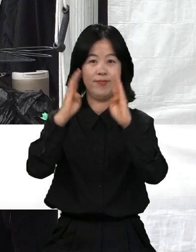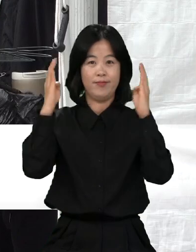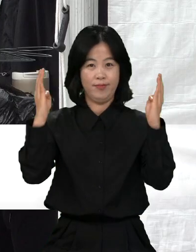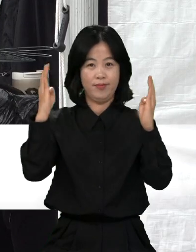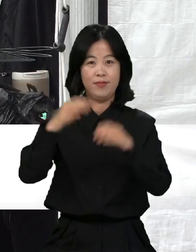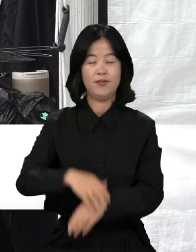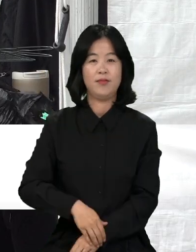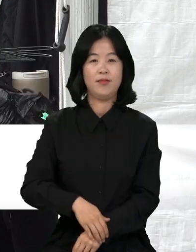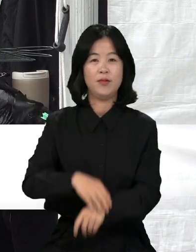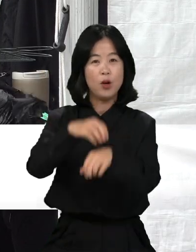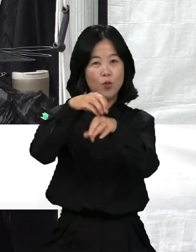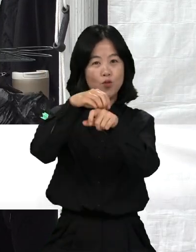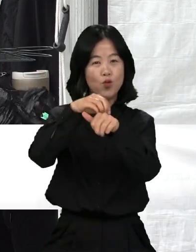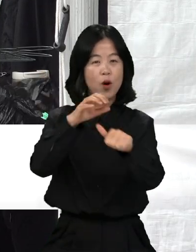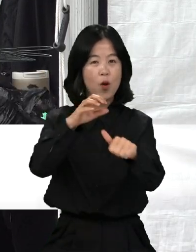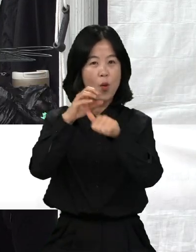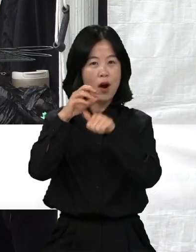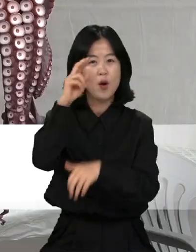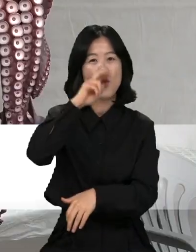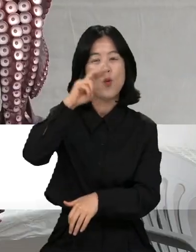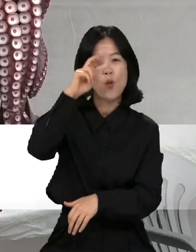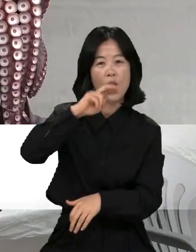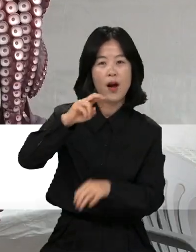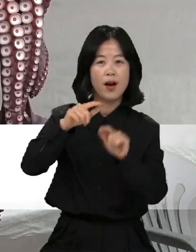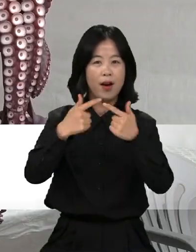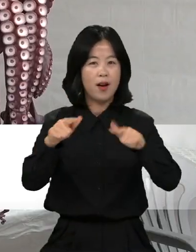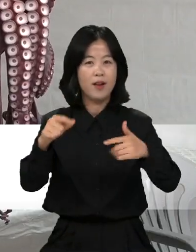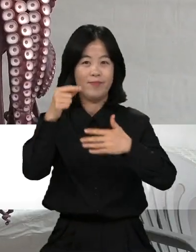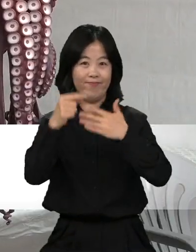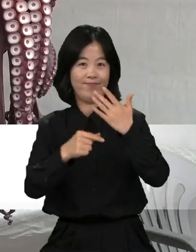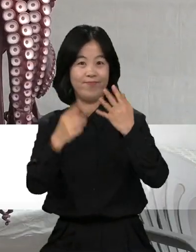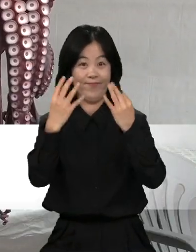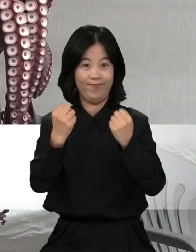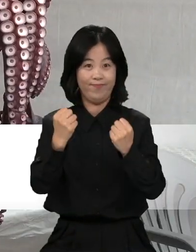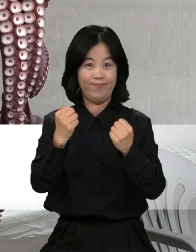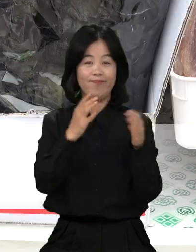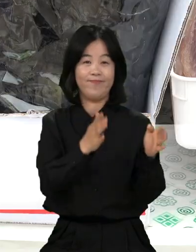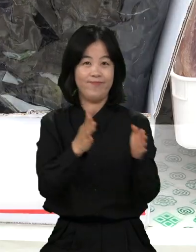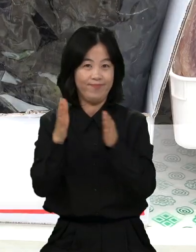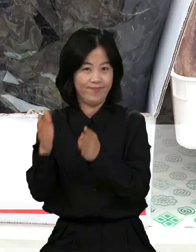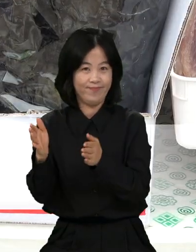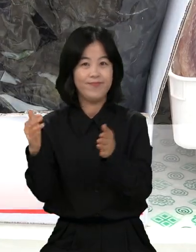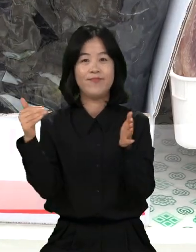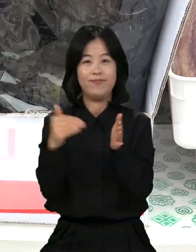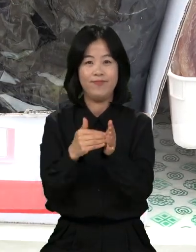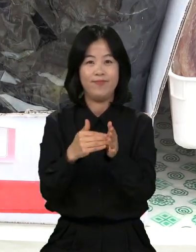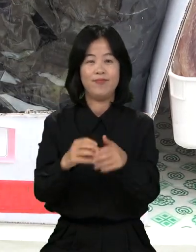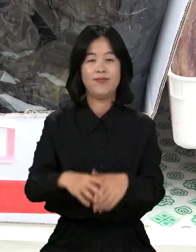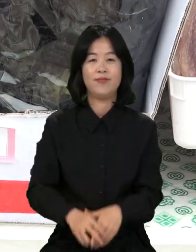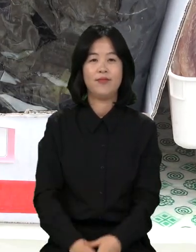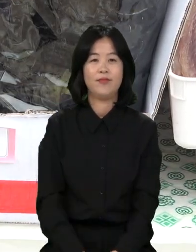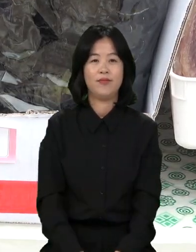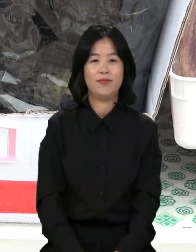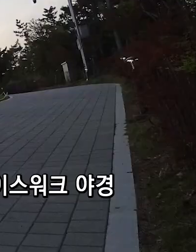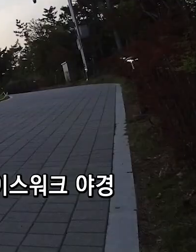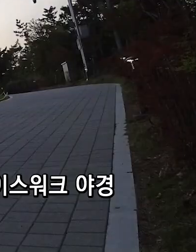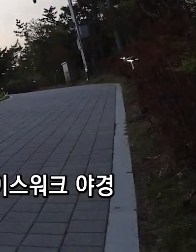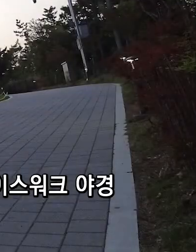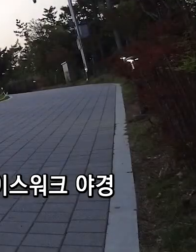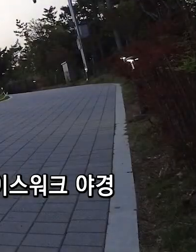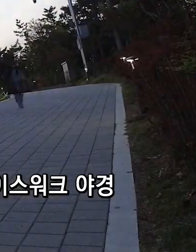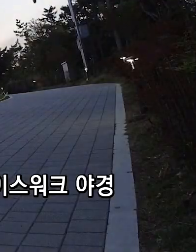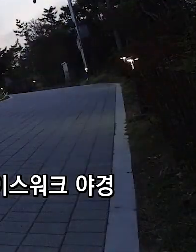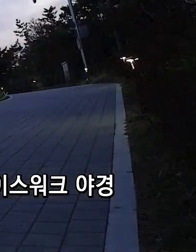활문어 경매쇼, 활문어 잡기 체험, 돌문어 가요제 등 다양한 프로그램이 마련됐습니다.